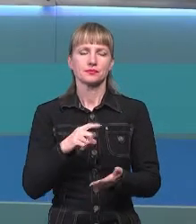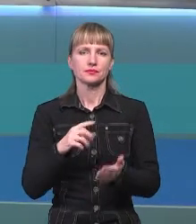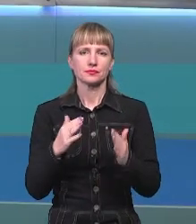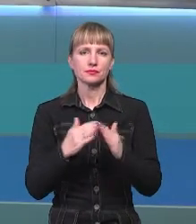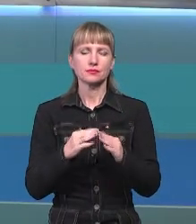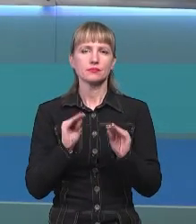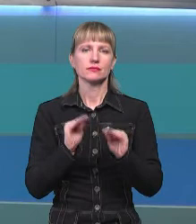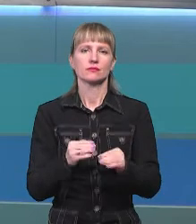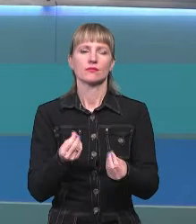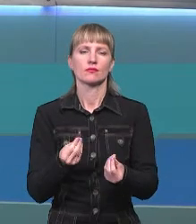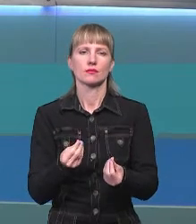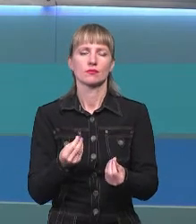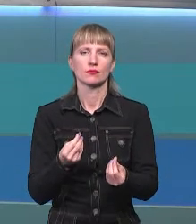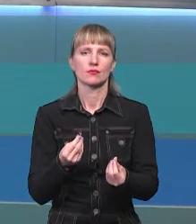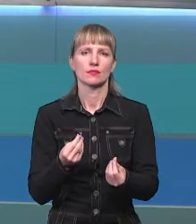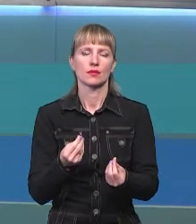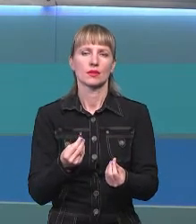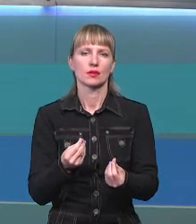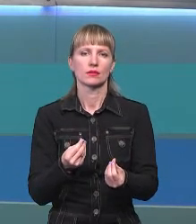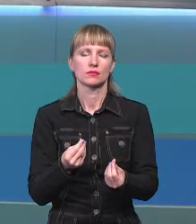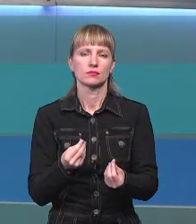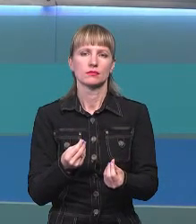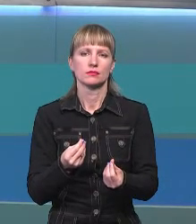ринку встановлена ціна,